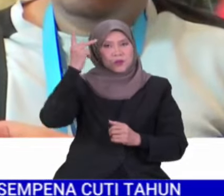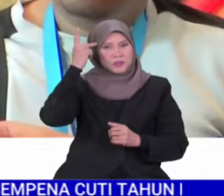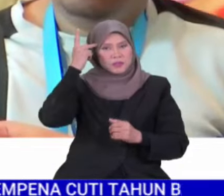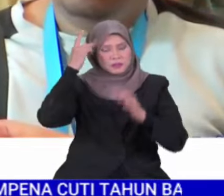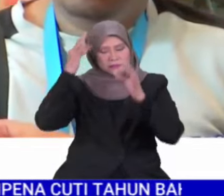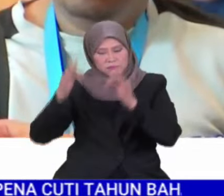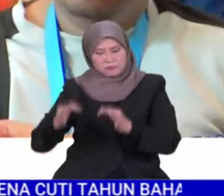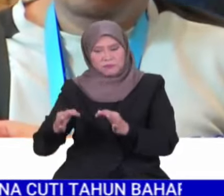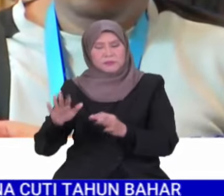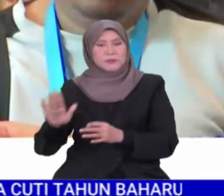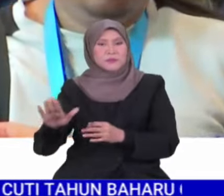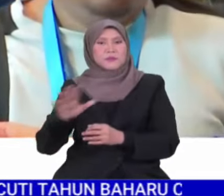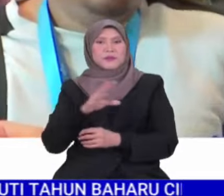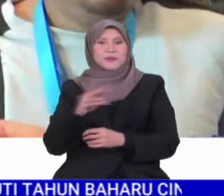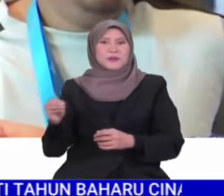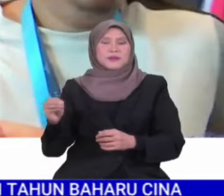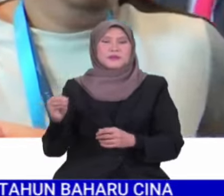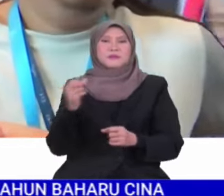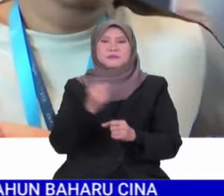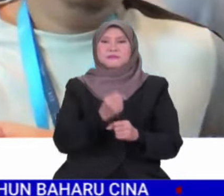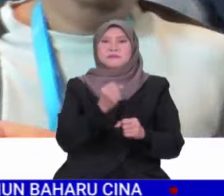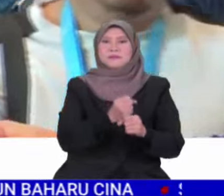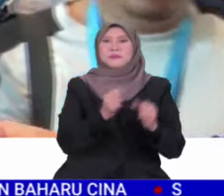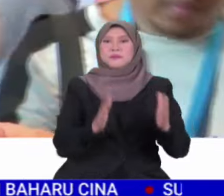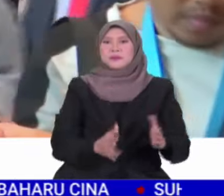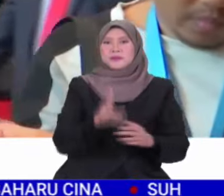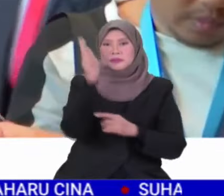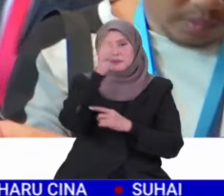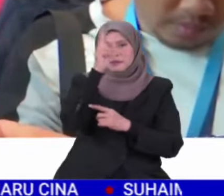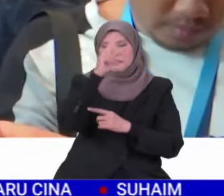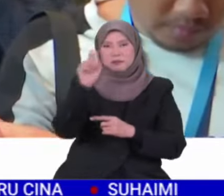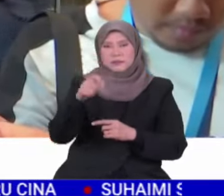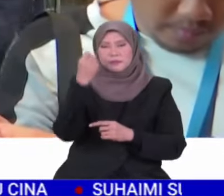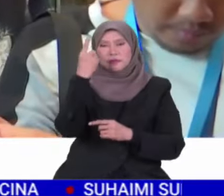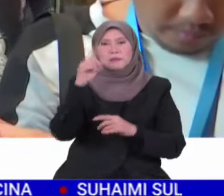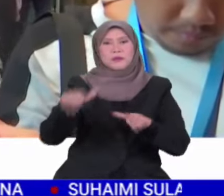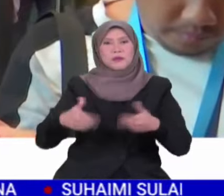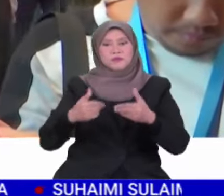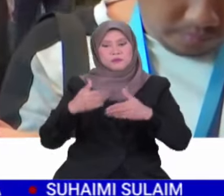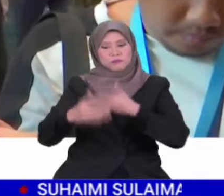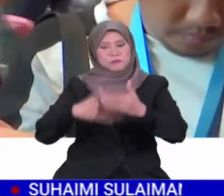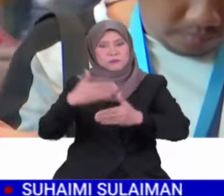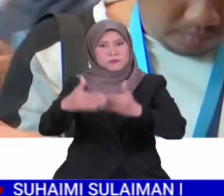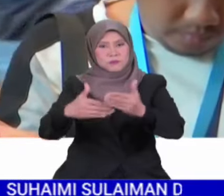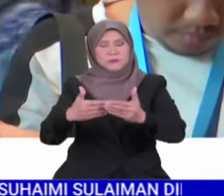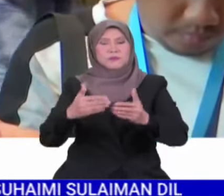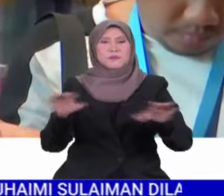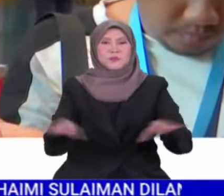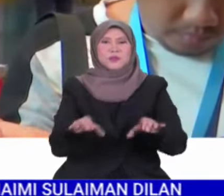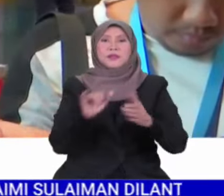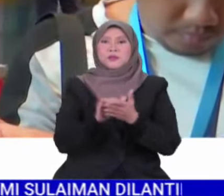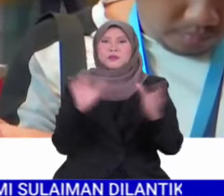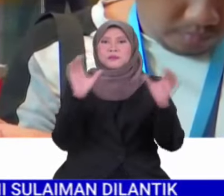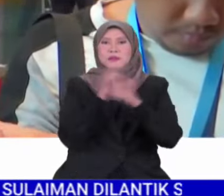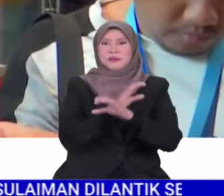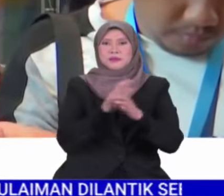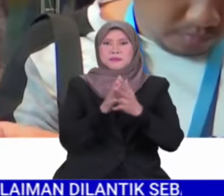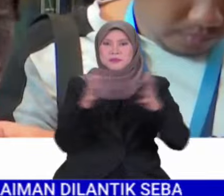dan juga jentera-jentera kerajaan untuk memahami dari segi pelaksanaan. Dan itulah yang menjadi cabaran terbesar